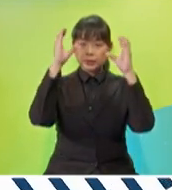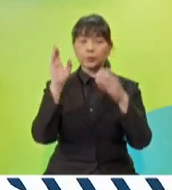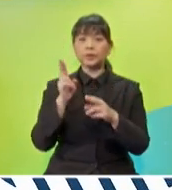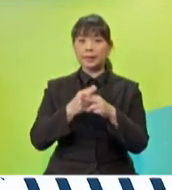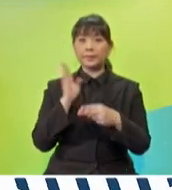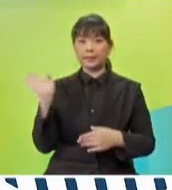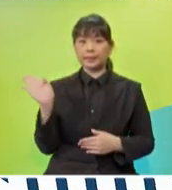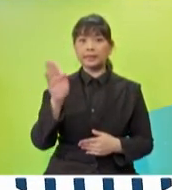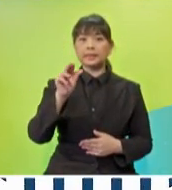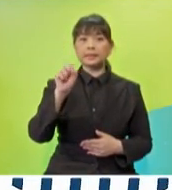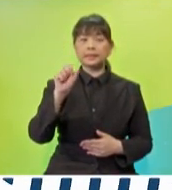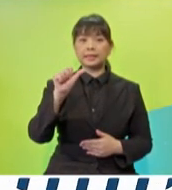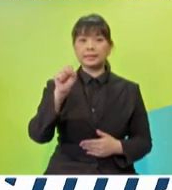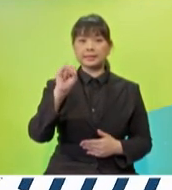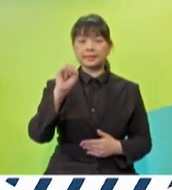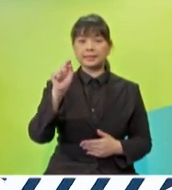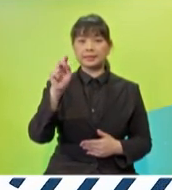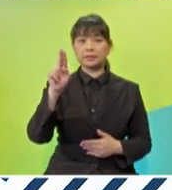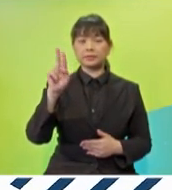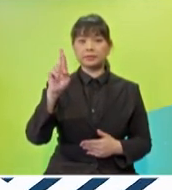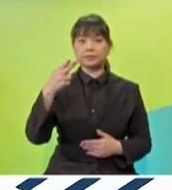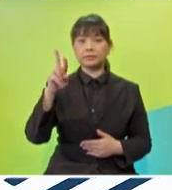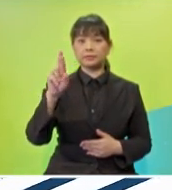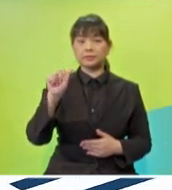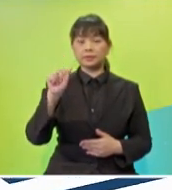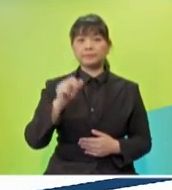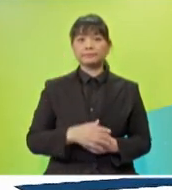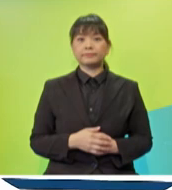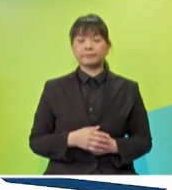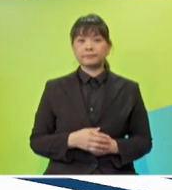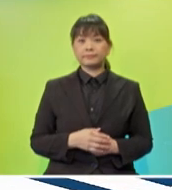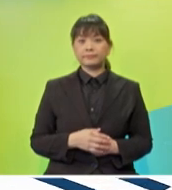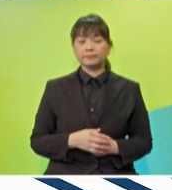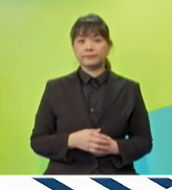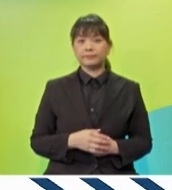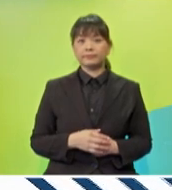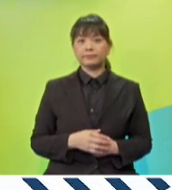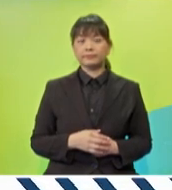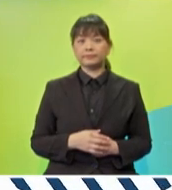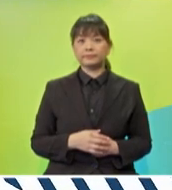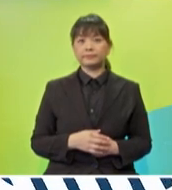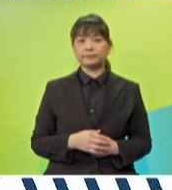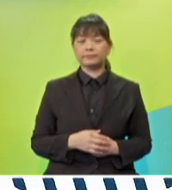Dewi anak perempuan gopina dan dari SMK Dato undangan